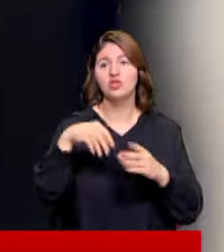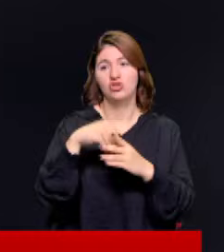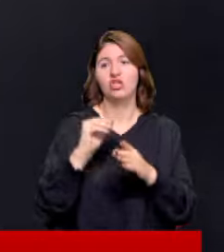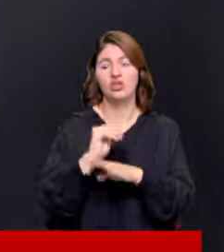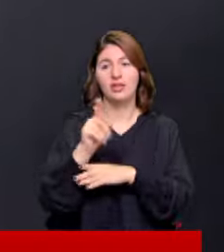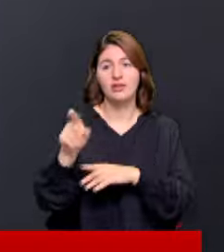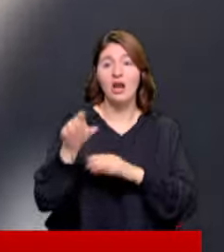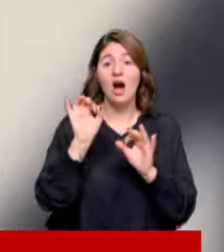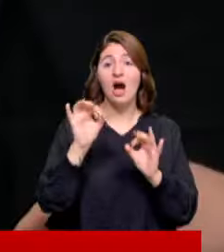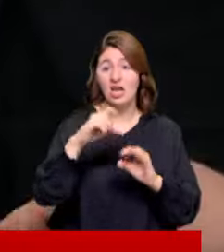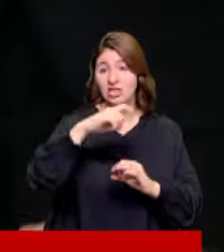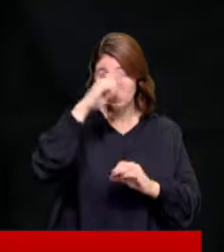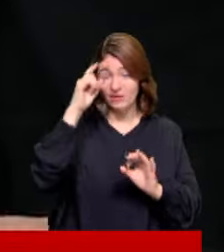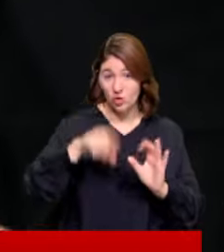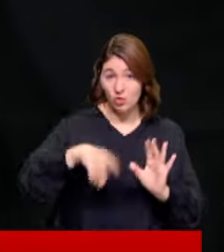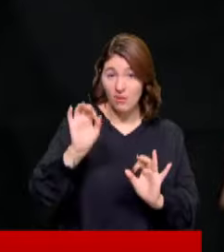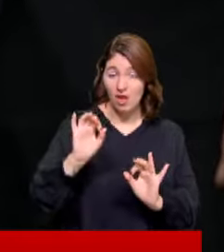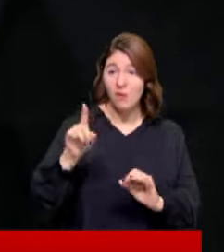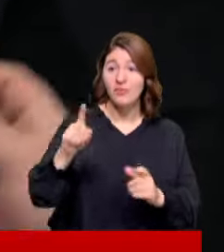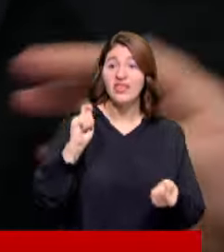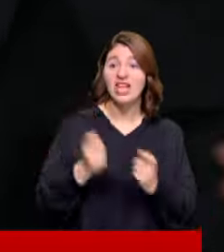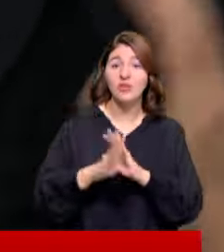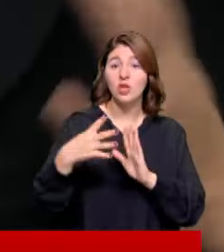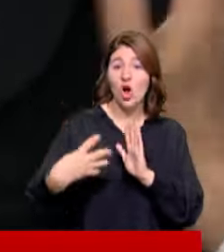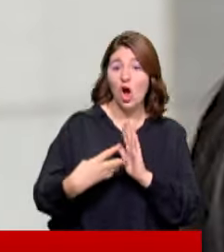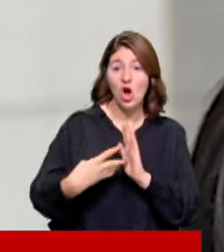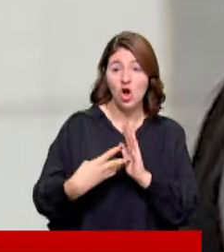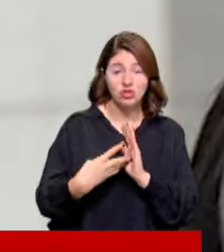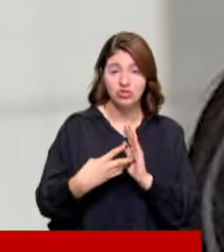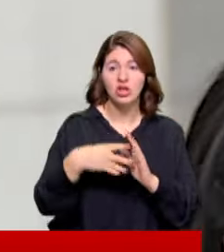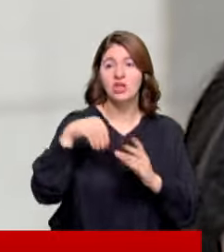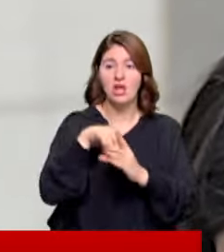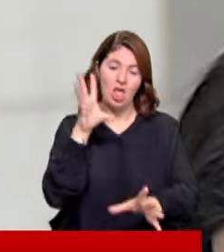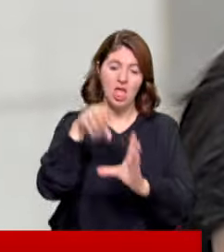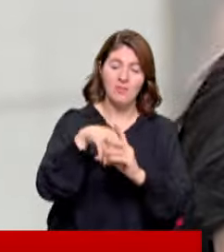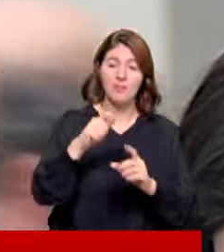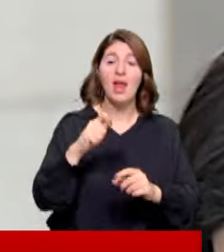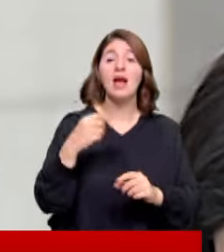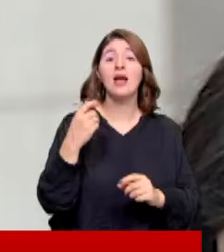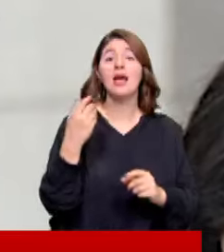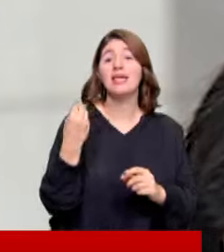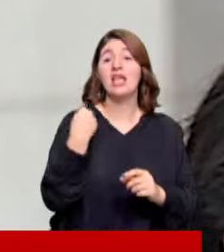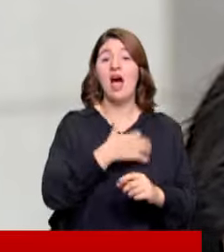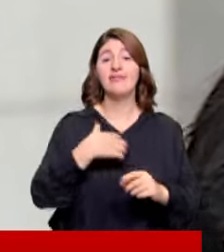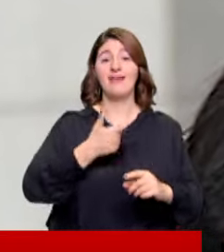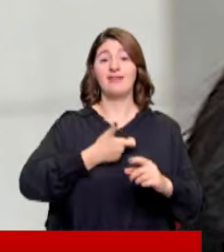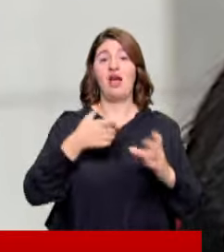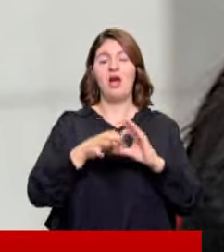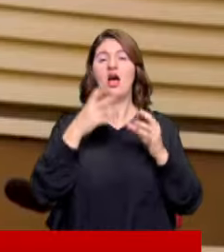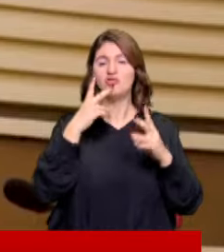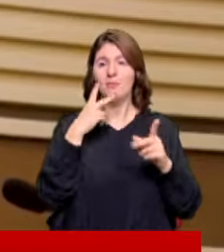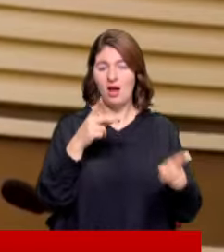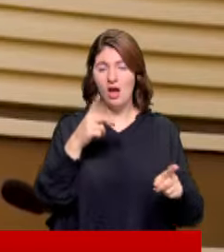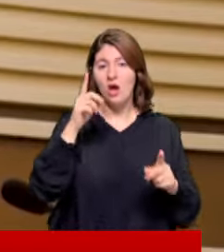yaşananlar. Hala sıcak ve gündemdeyken bu kez de değiştirilemez dört maddeyi de içine katarak yeni anayasaya ilişkin açıklamaları.